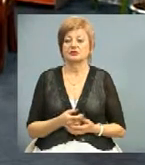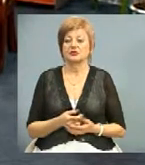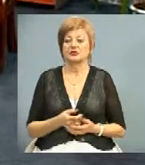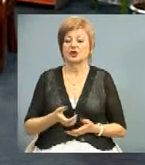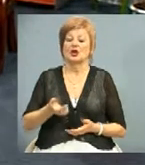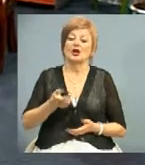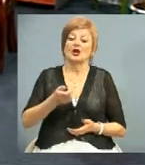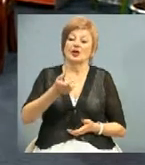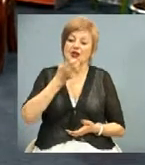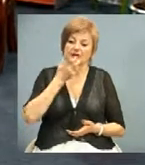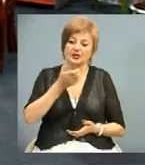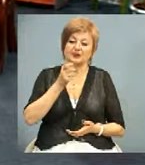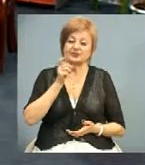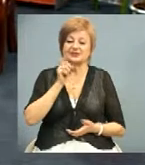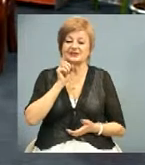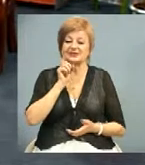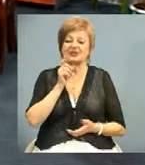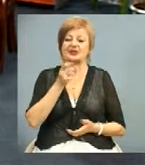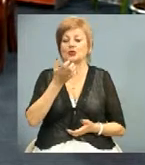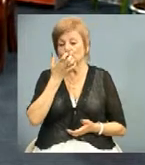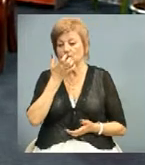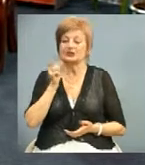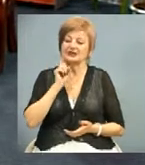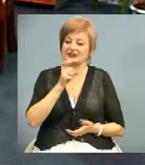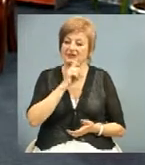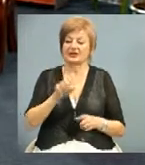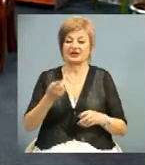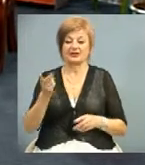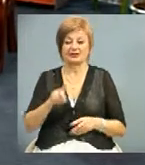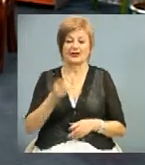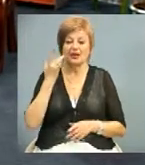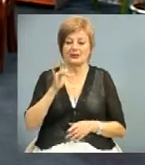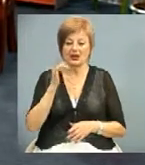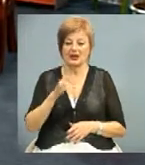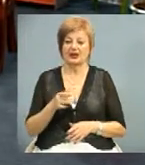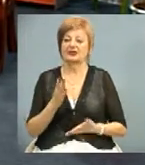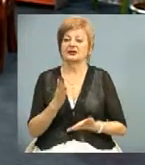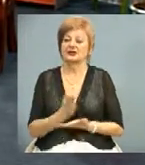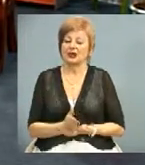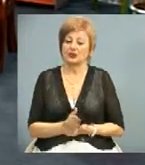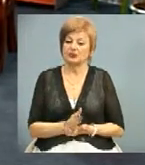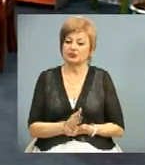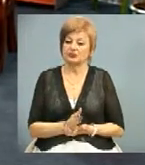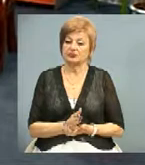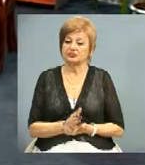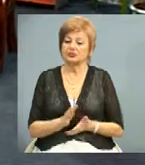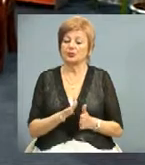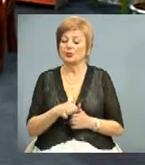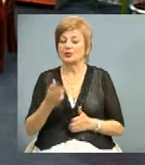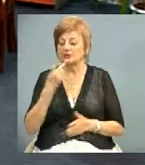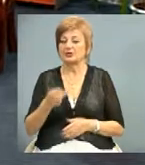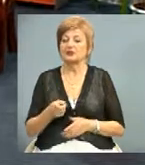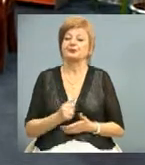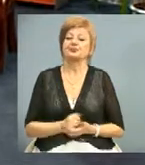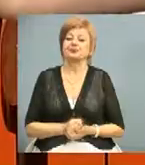Північна? Північна і південна. Південна. Абсолютно вірно. Америки також знаходяться праворуч. Ось вони